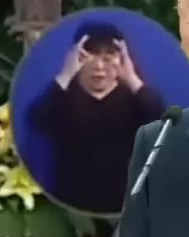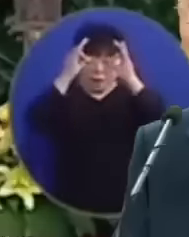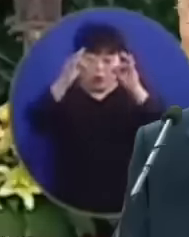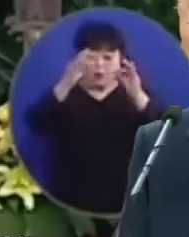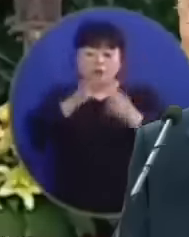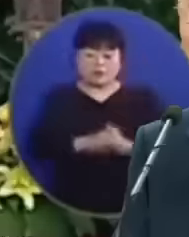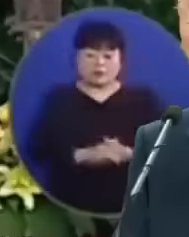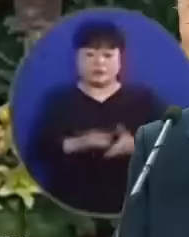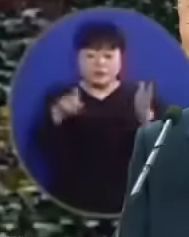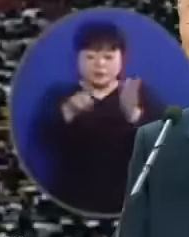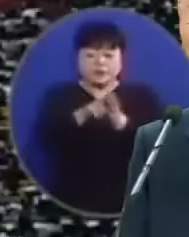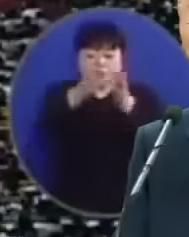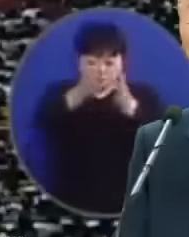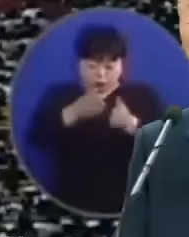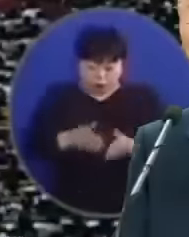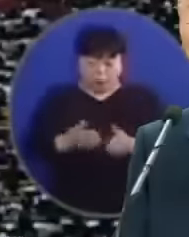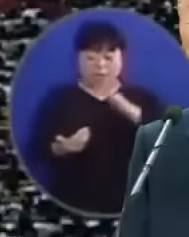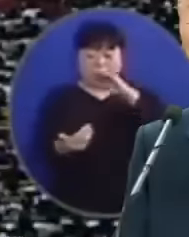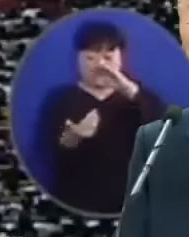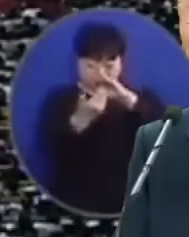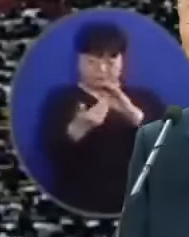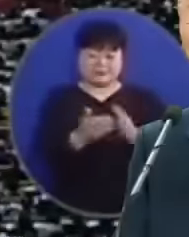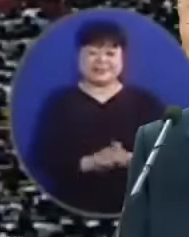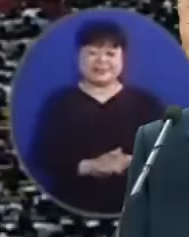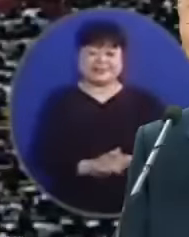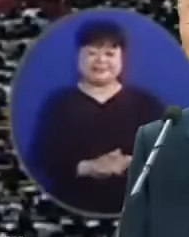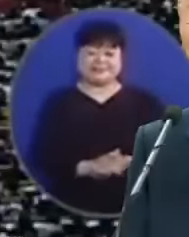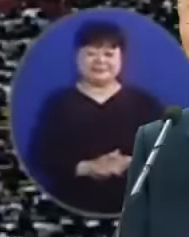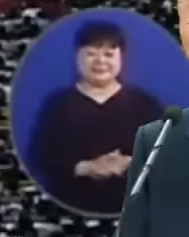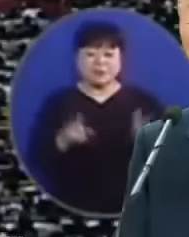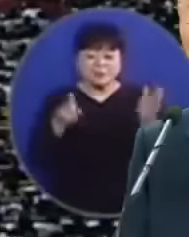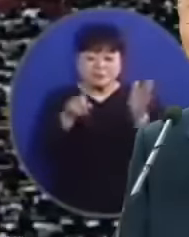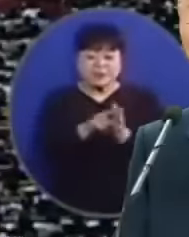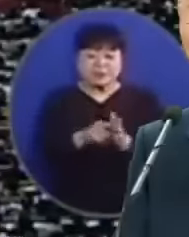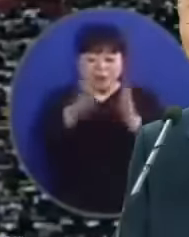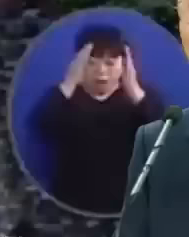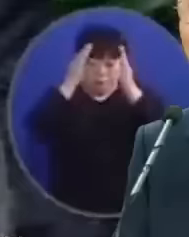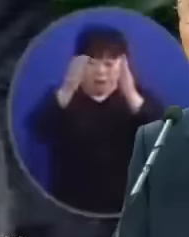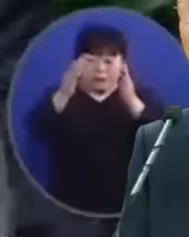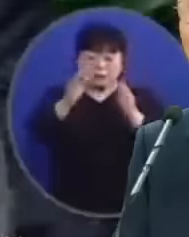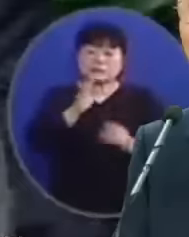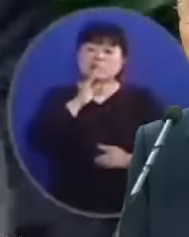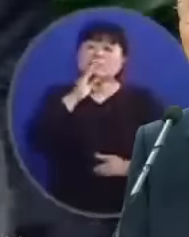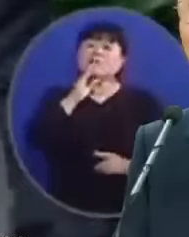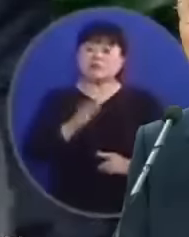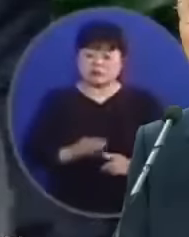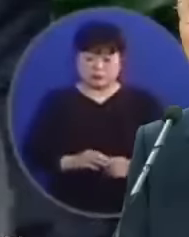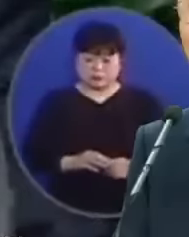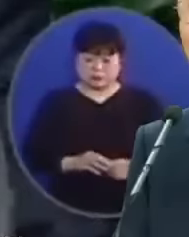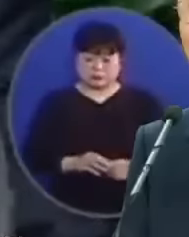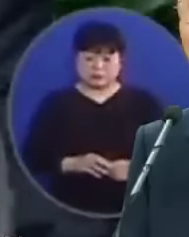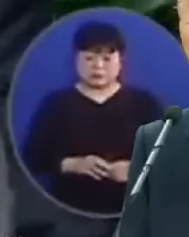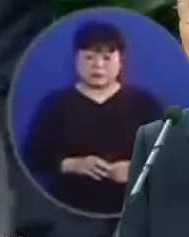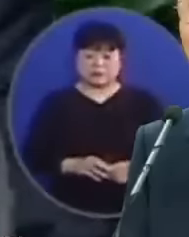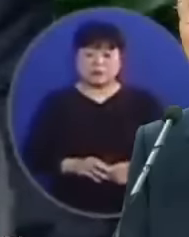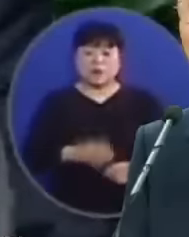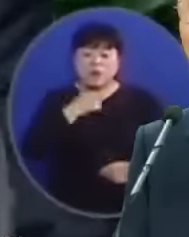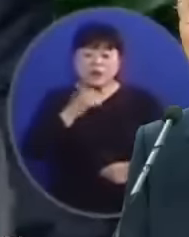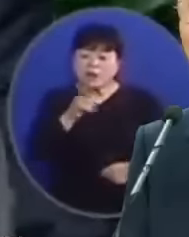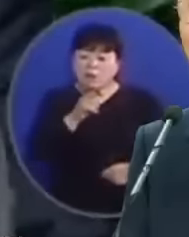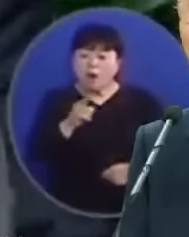대상은 믿음을 통해서 이루어지는 것입니다. 믿음은 바라는 것들의 실상이라고 말했습니다. 바라는 것이